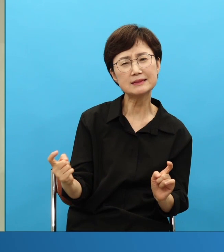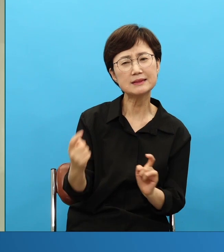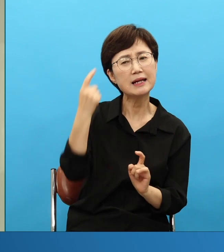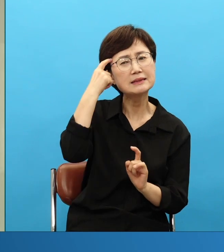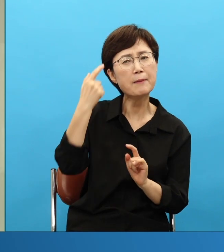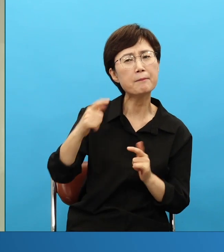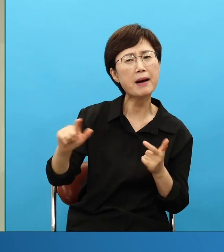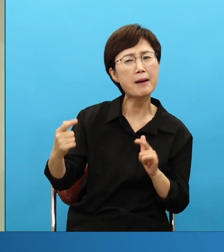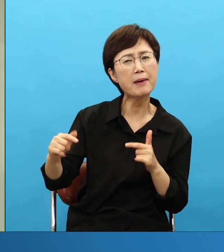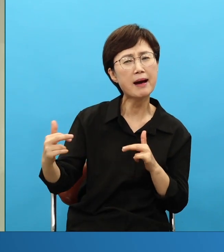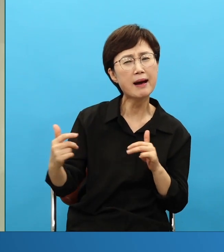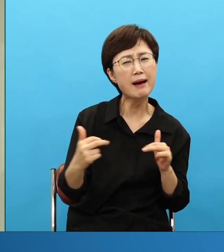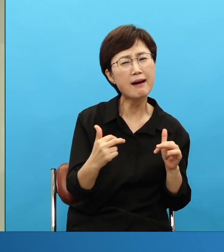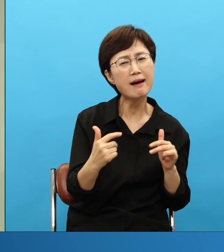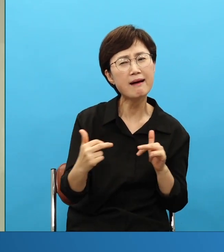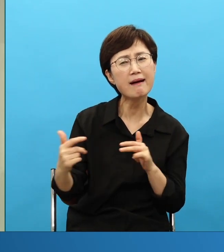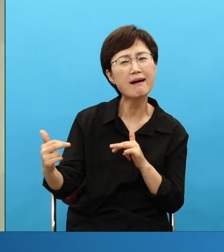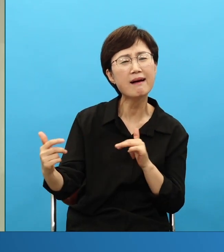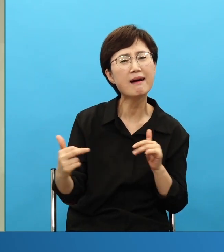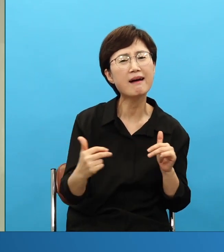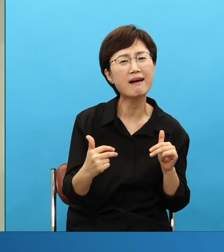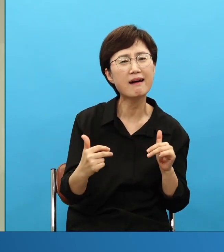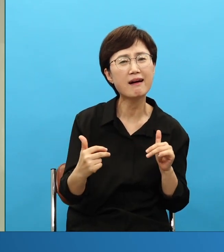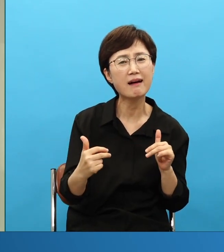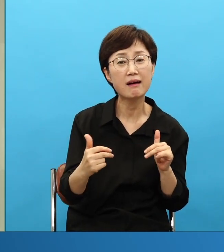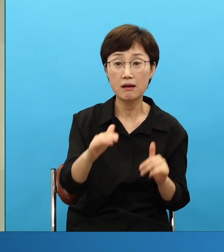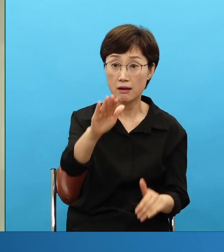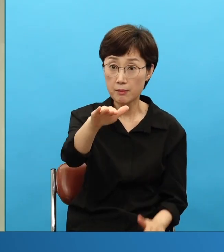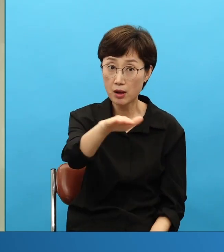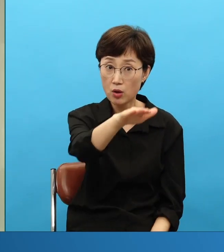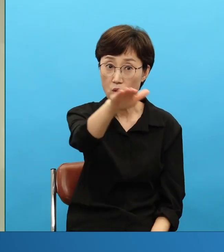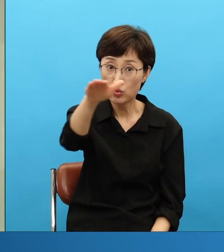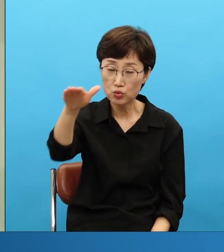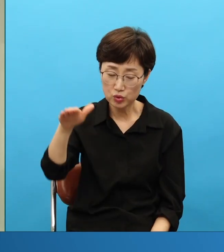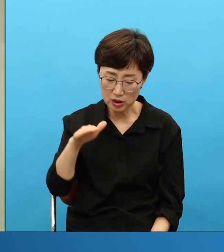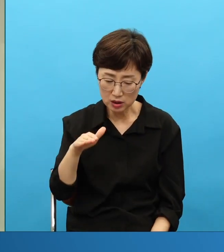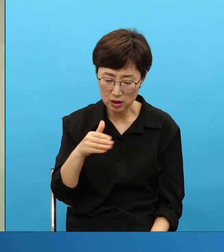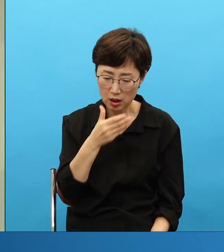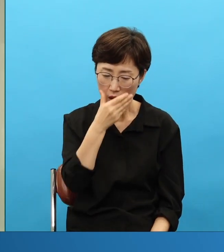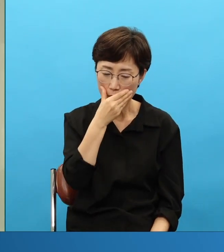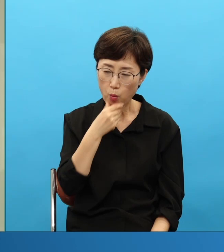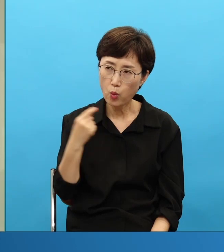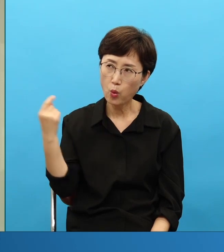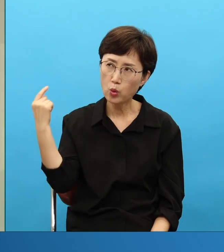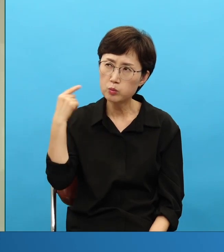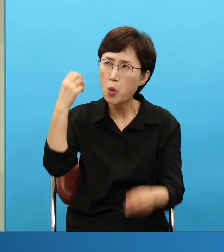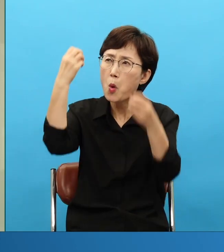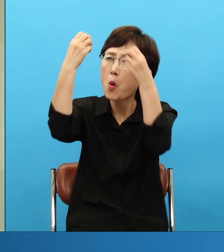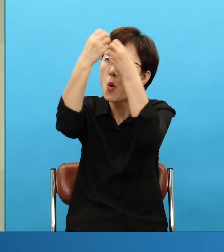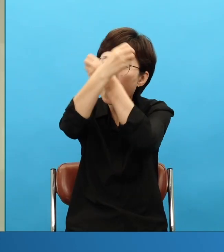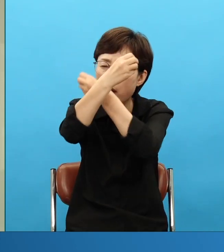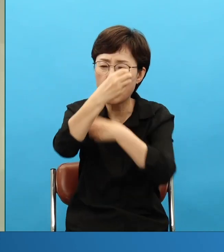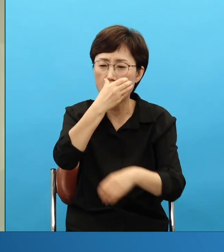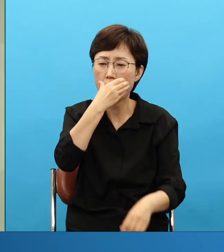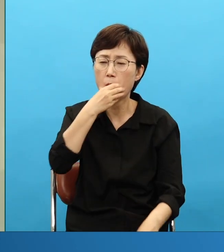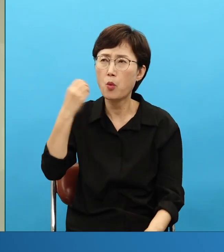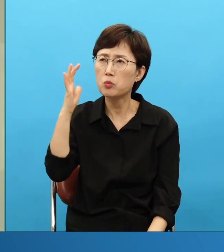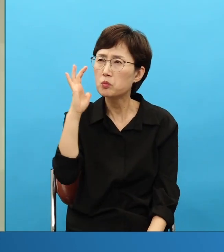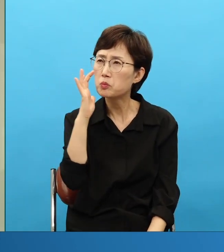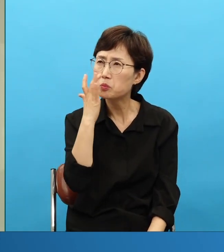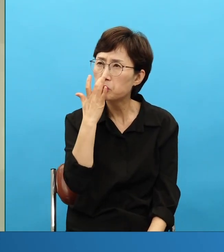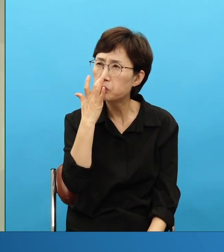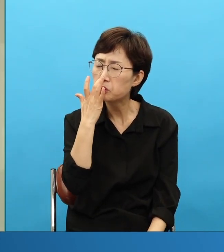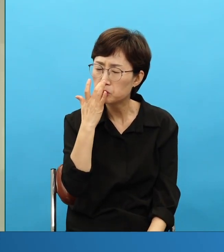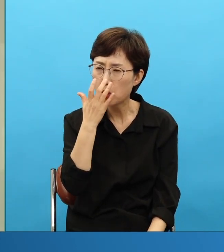말 됩니까? Does that make any sense? 이렇게 우리는요 복음 제대로 못 깨닫고 복음 다 받아놓고도 못